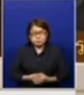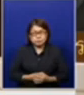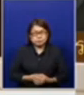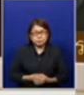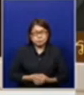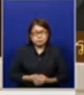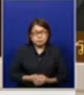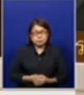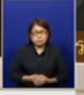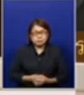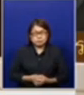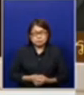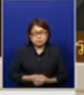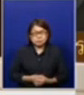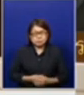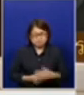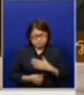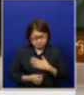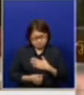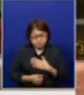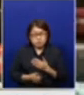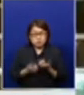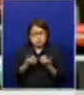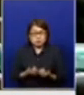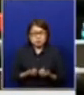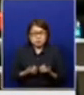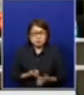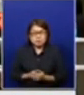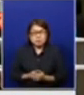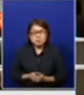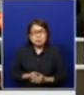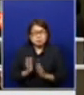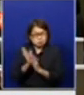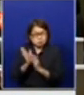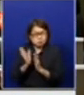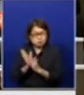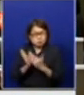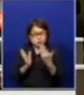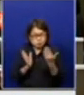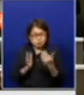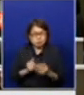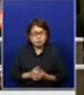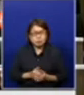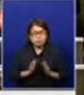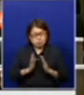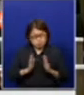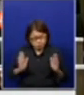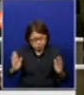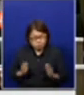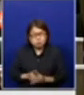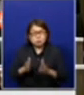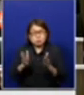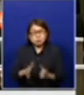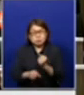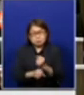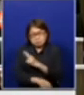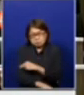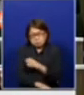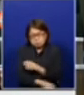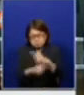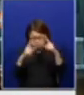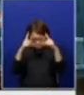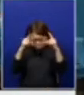ประเด็นผมก็ต้องขอถือโอกาสนี้แสดงความชื่นชมและขอขอบคุณบุคลากรทางการแพทย์ทุกคนนะฮะที่ได้ช่